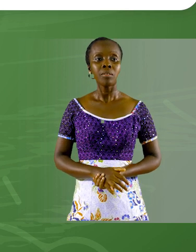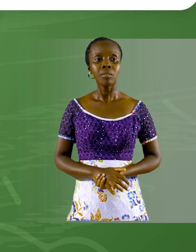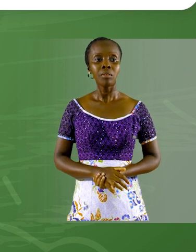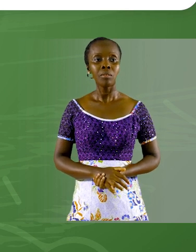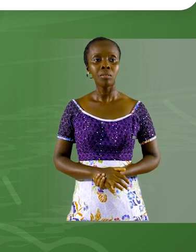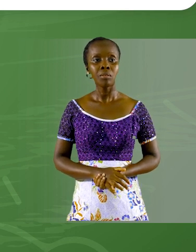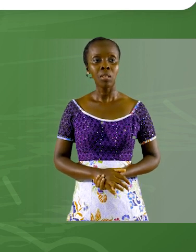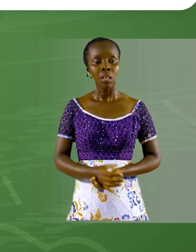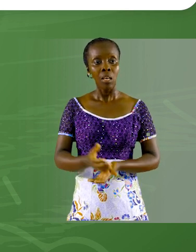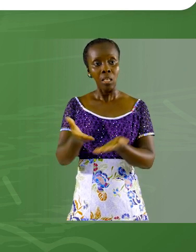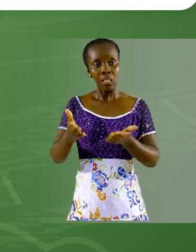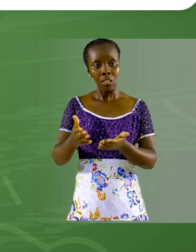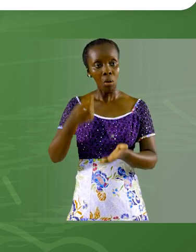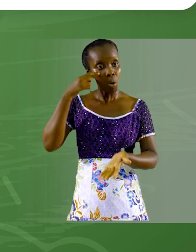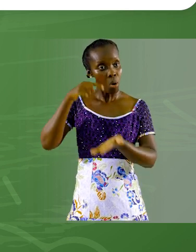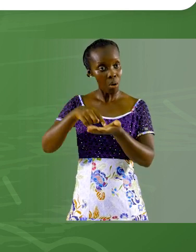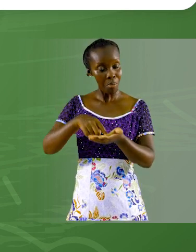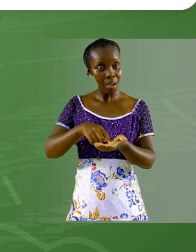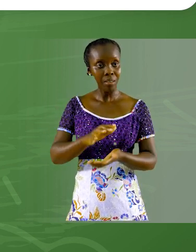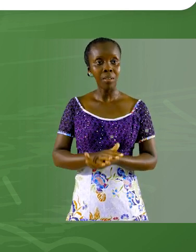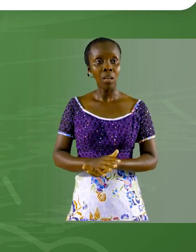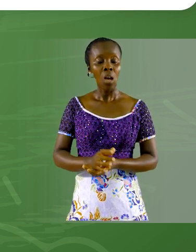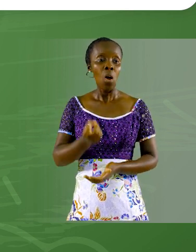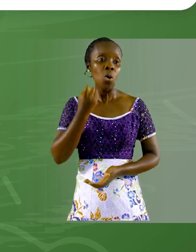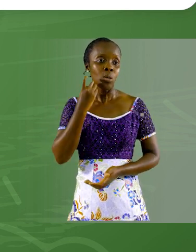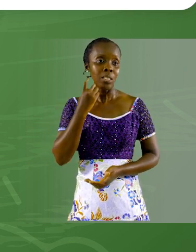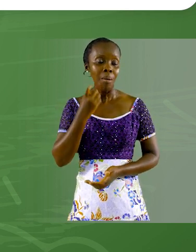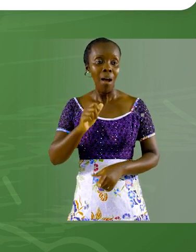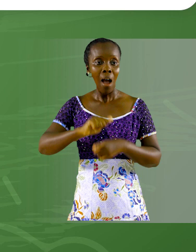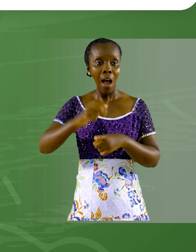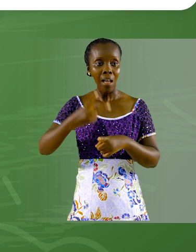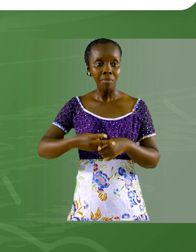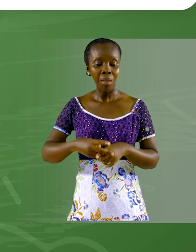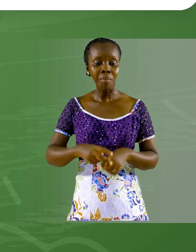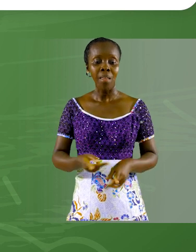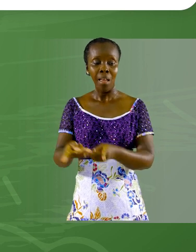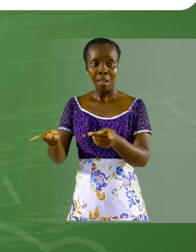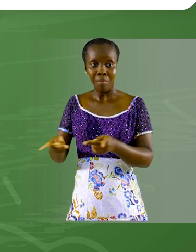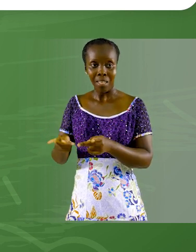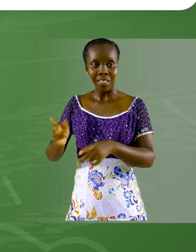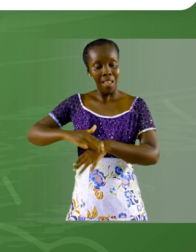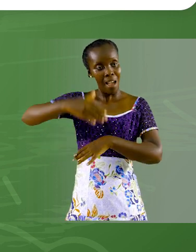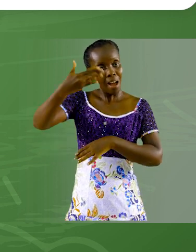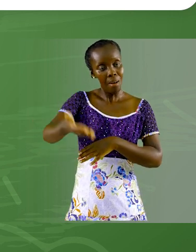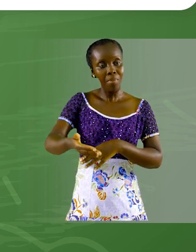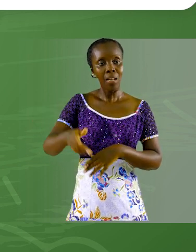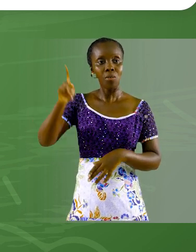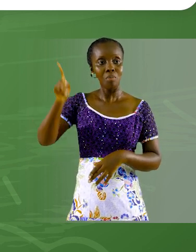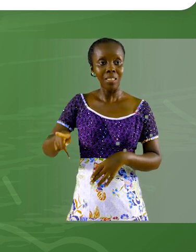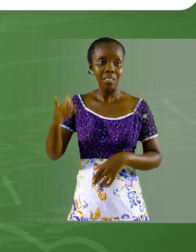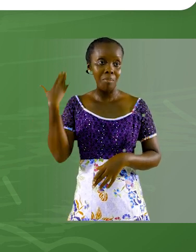Et ici, nous notons que récemment, l'adverbe est placé après le participe